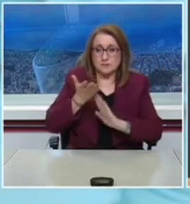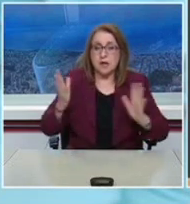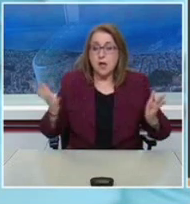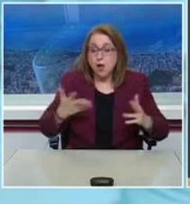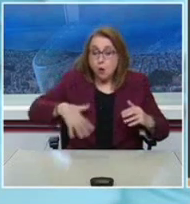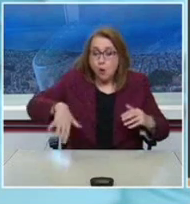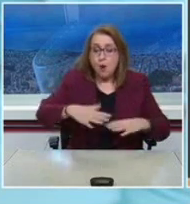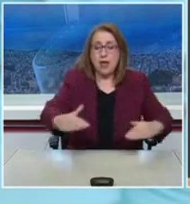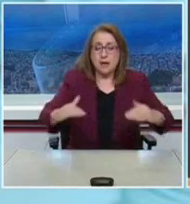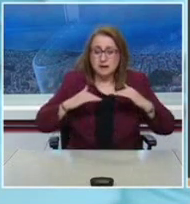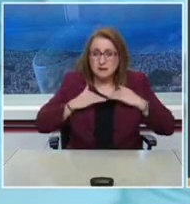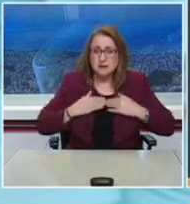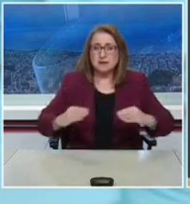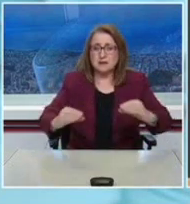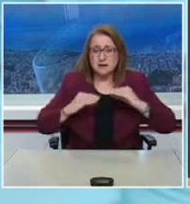πετσέτες,